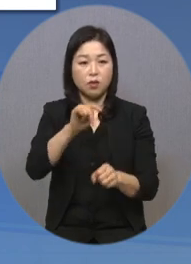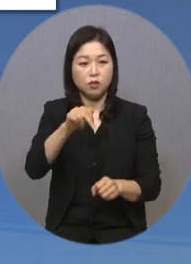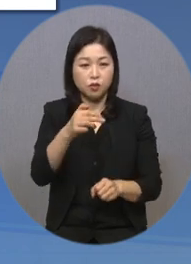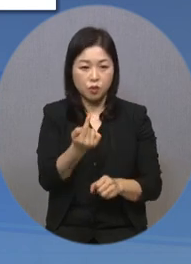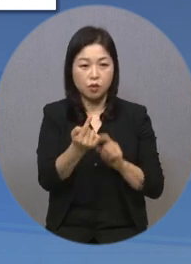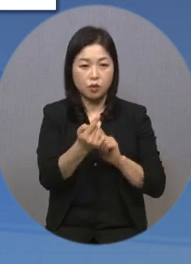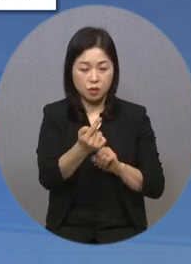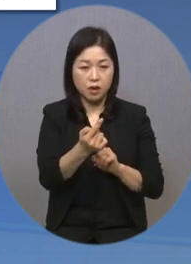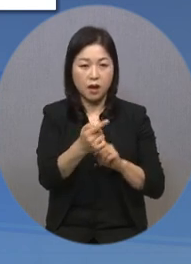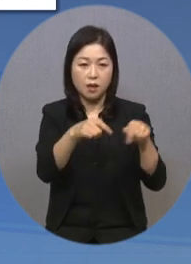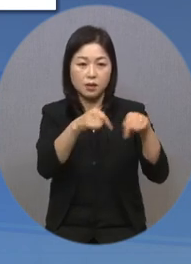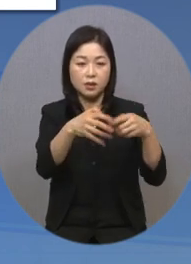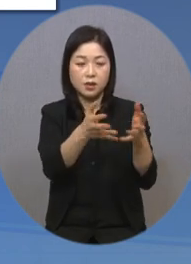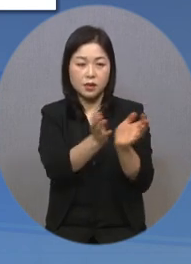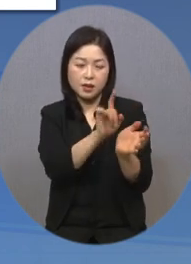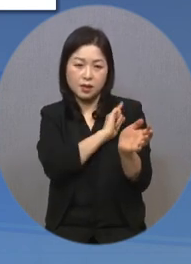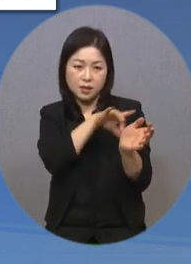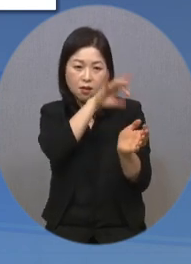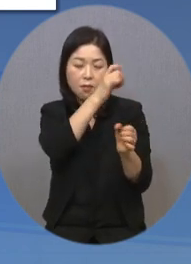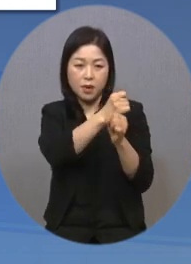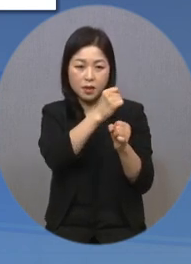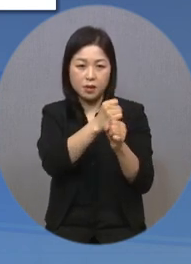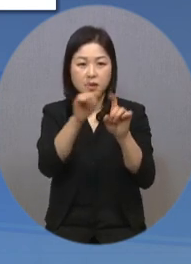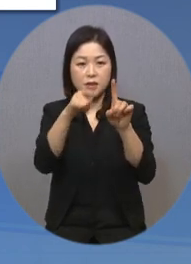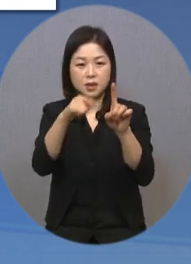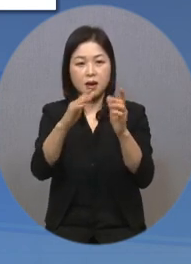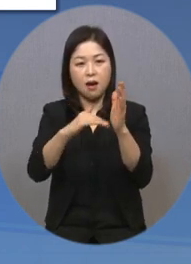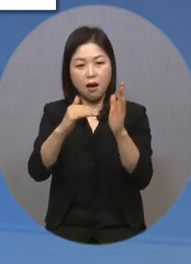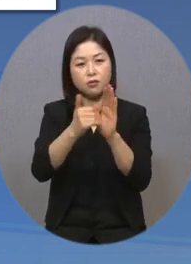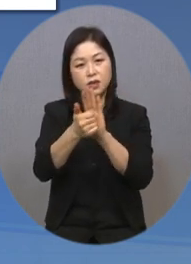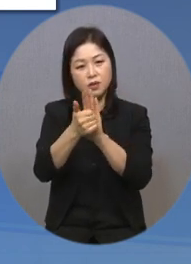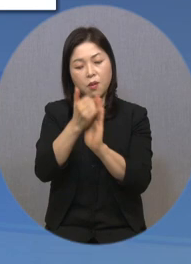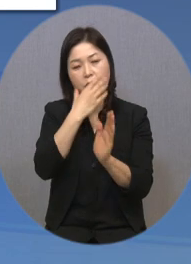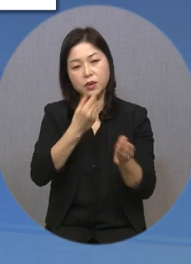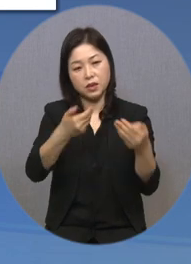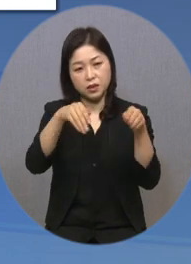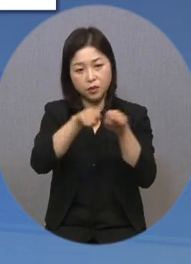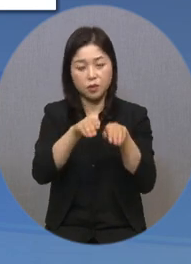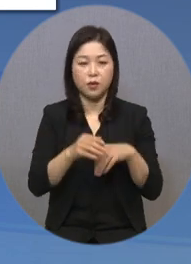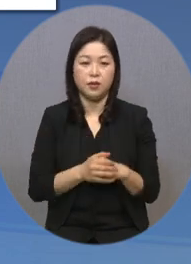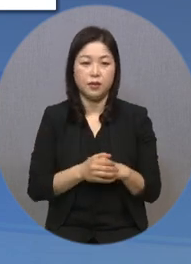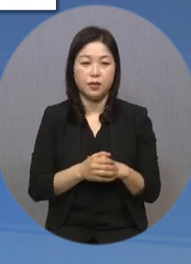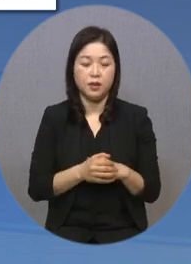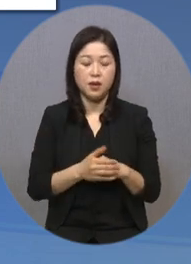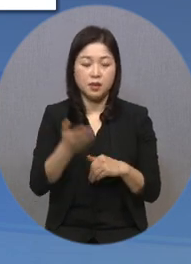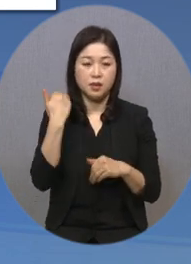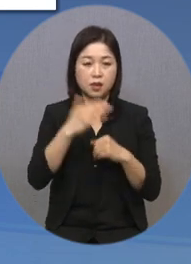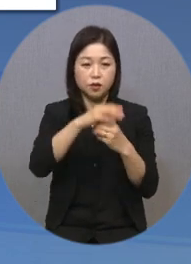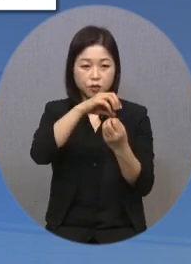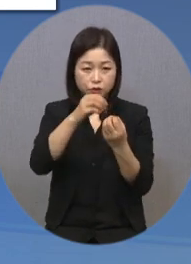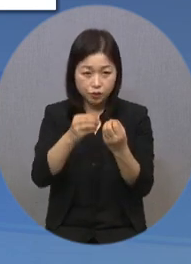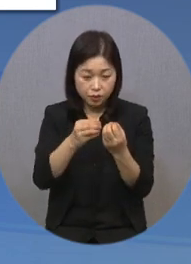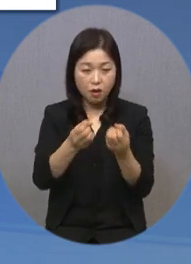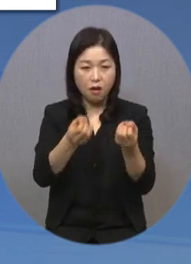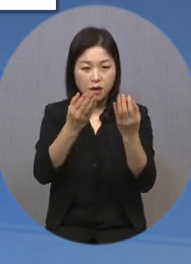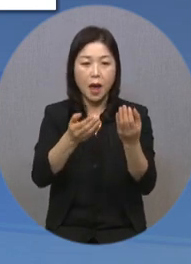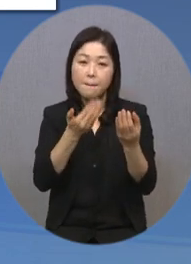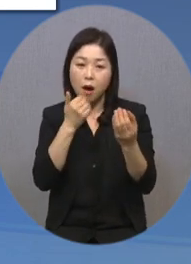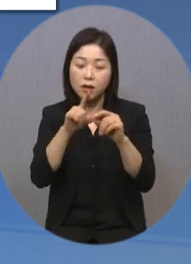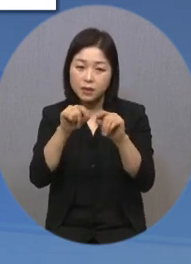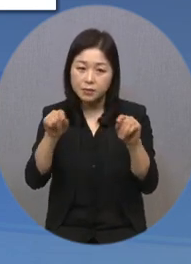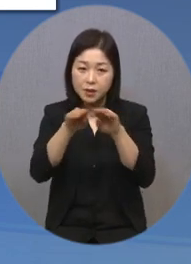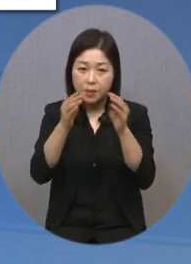기초자치단체 최초로 만든 1인 가구 지원 복지기관입니다. 센터는 지난해 추석 밀키트 제공에 이어